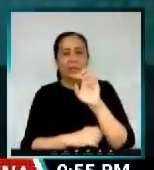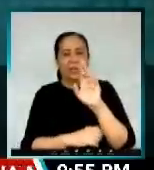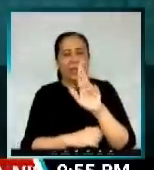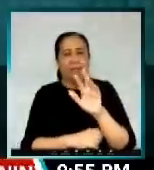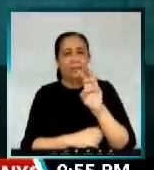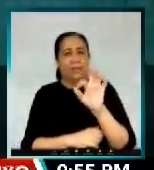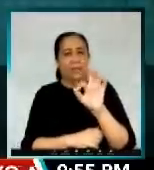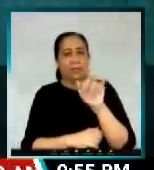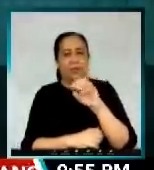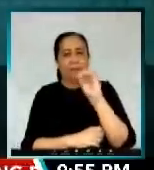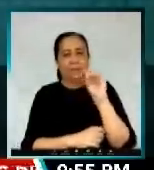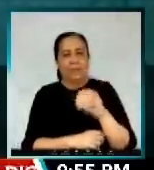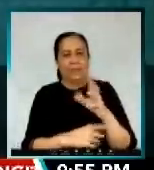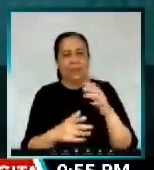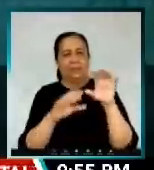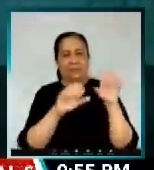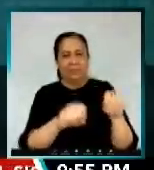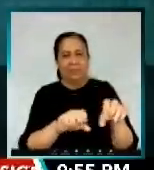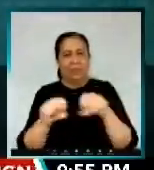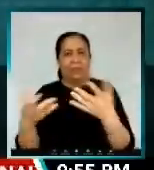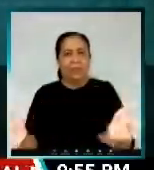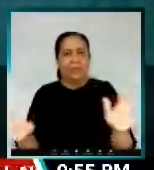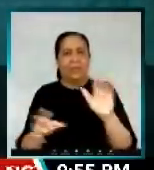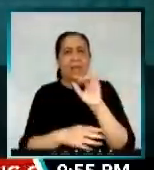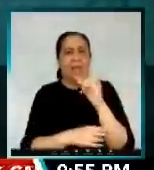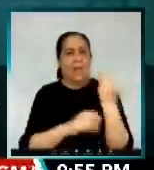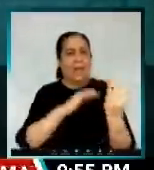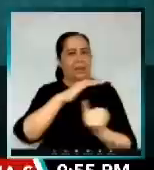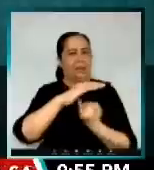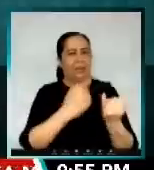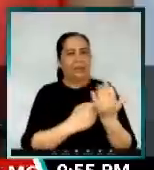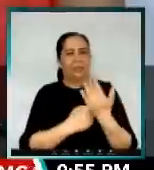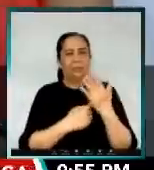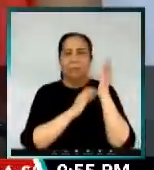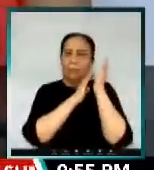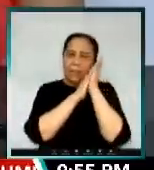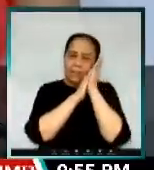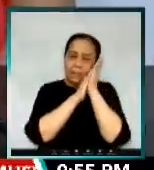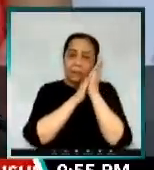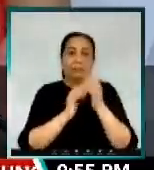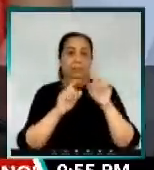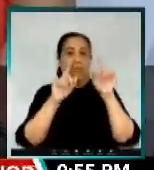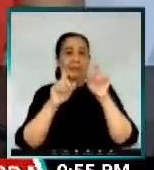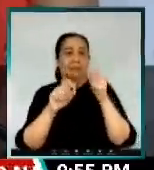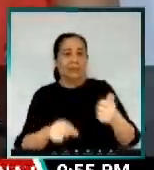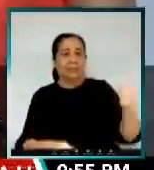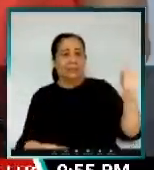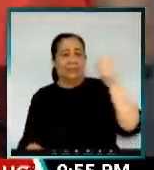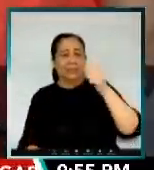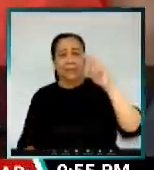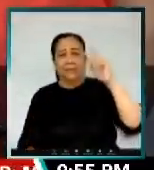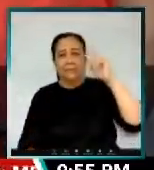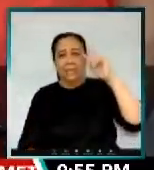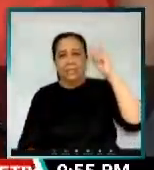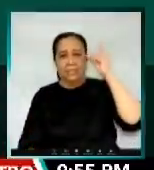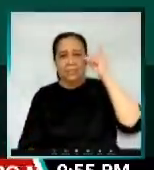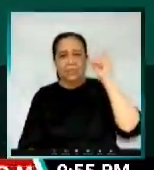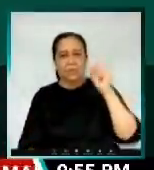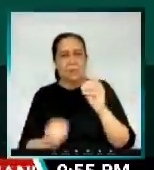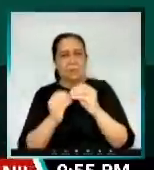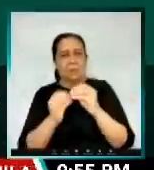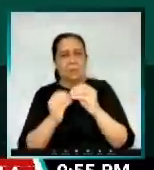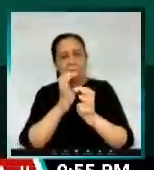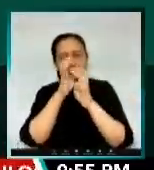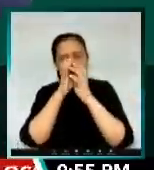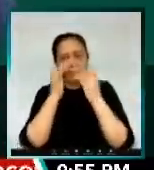69.57% namang okupado ang mga isolation beds. Ayon kay testing czar Vince Dizon, papaigtingin ngayong ECQ